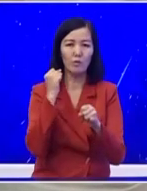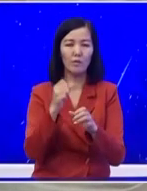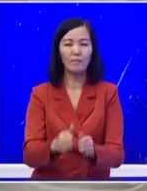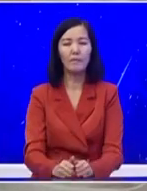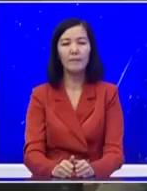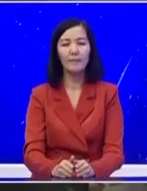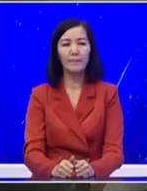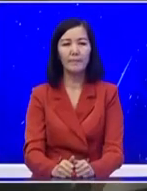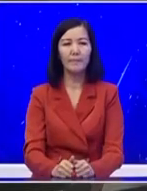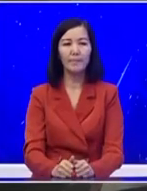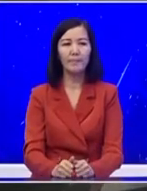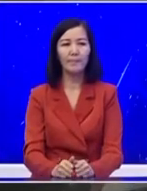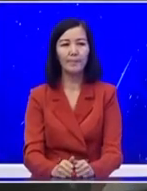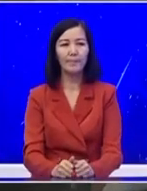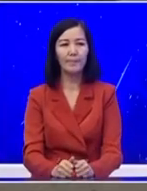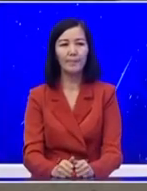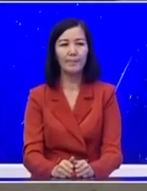лица.